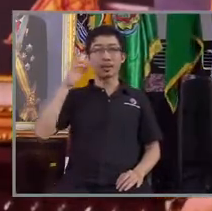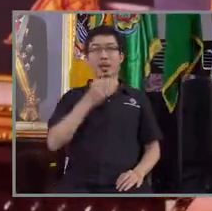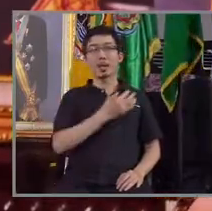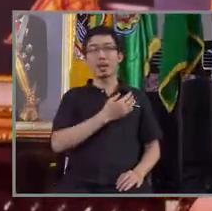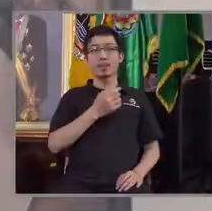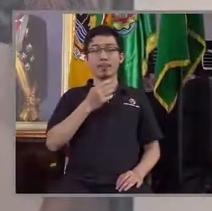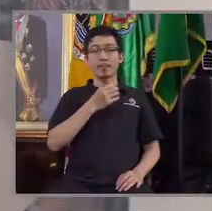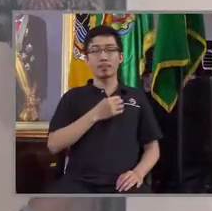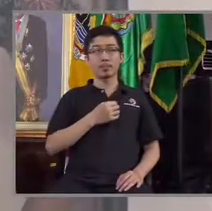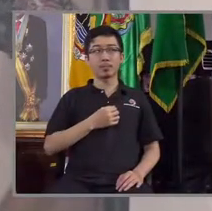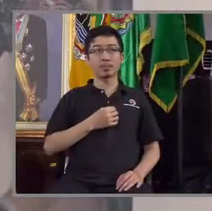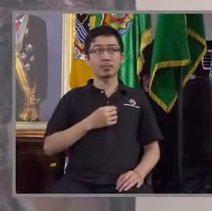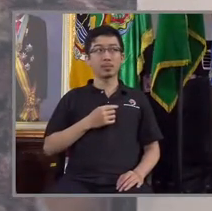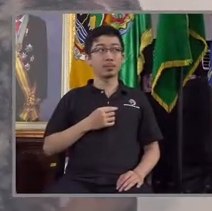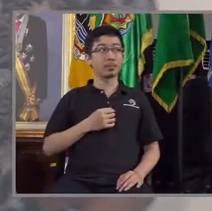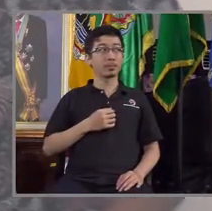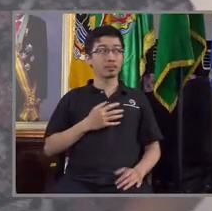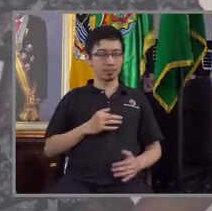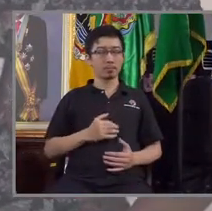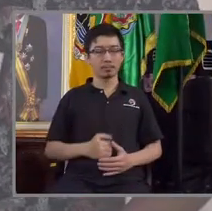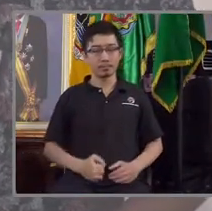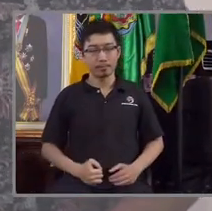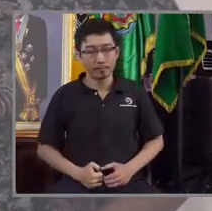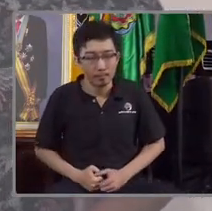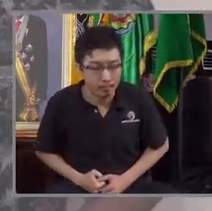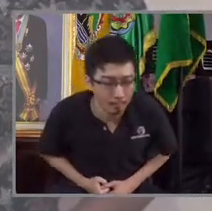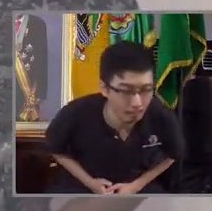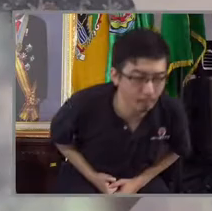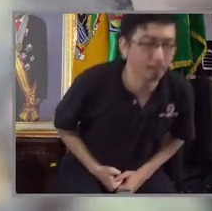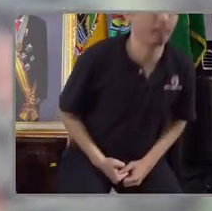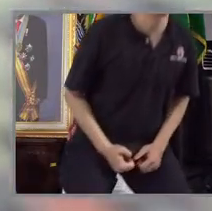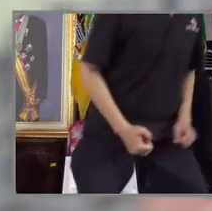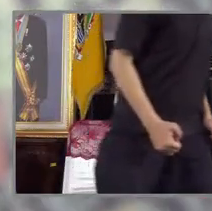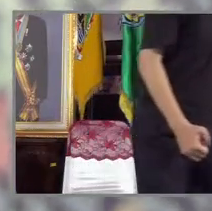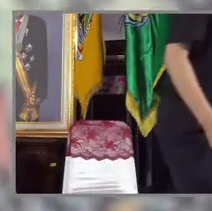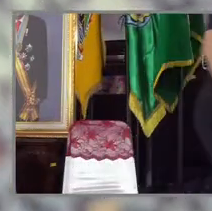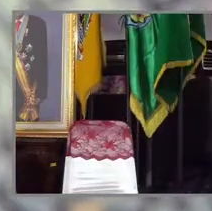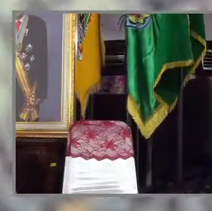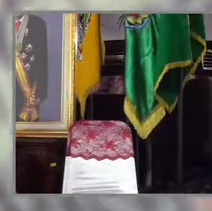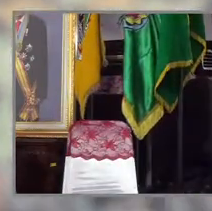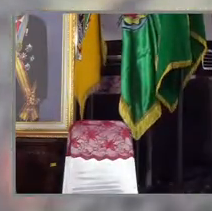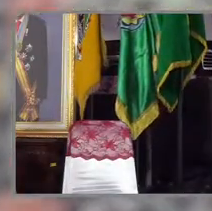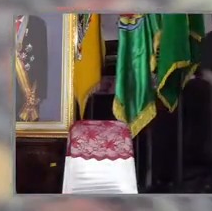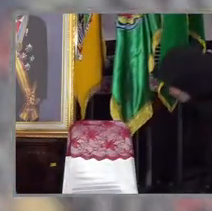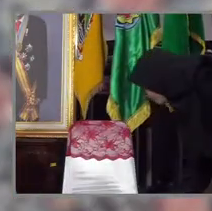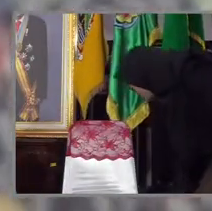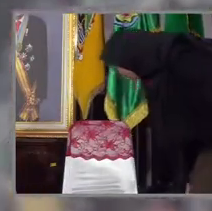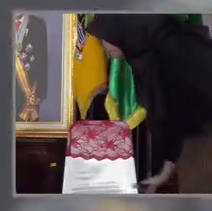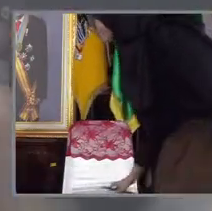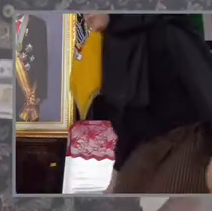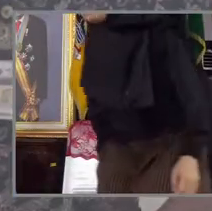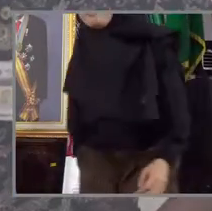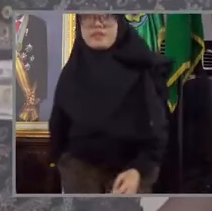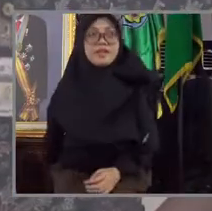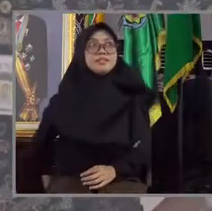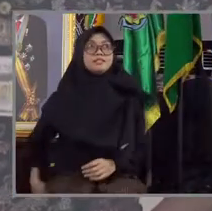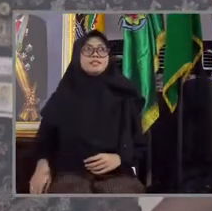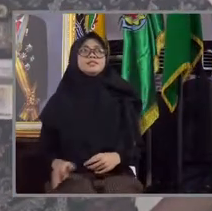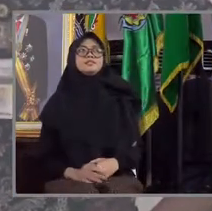wabarakatuh. Waalaikumsalam warahmatullahi wabarakatuh. Matur nuwun, Bapak Wali Kota Salatiga. Nah, tadi ada kuda saku ya